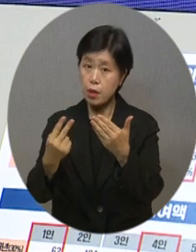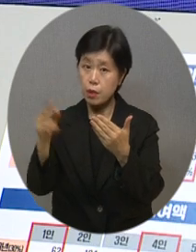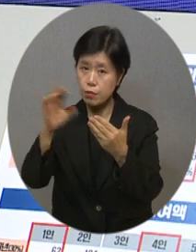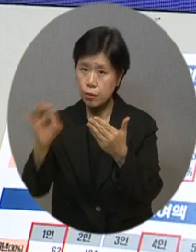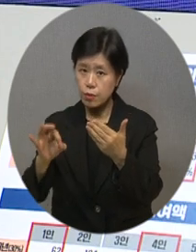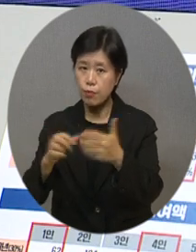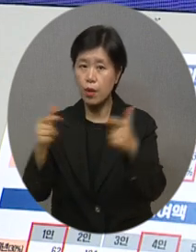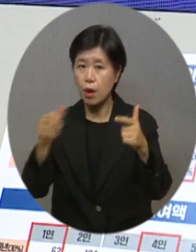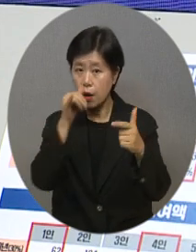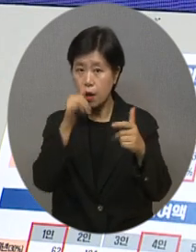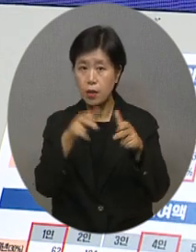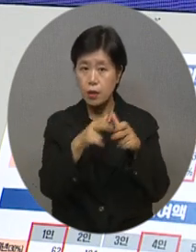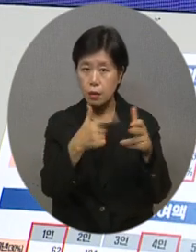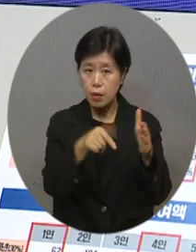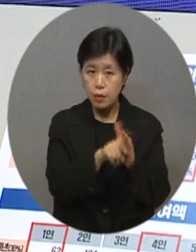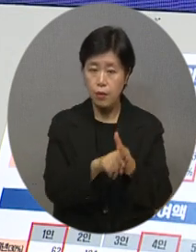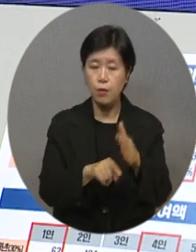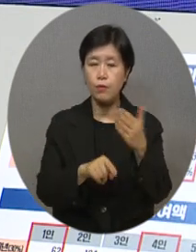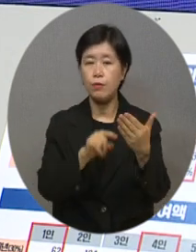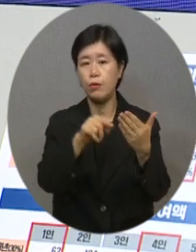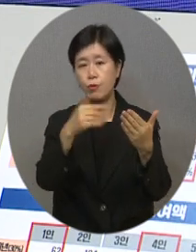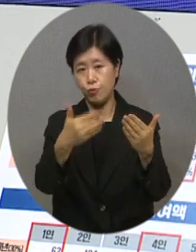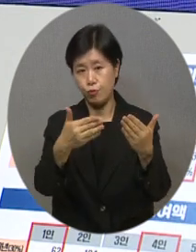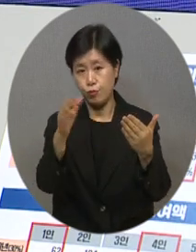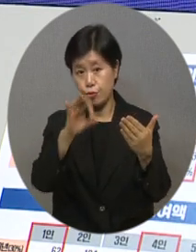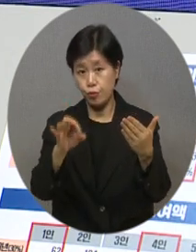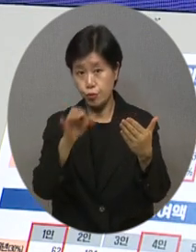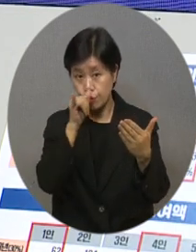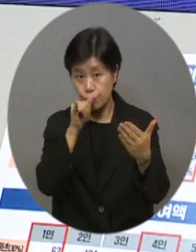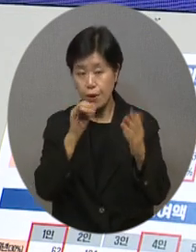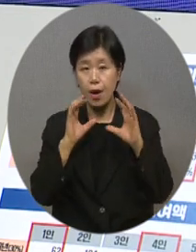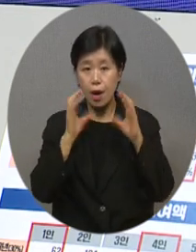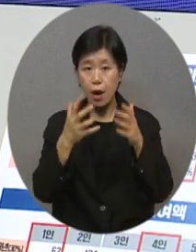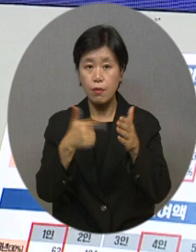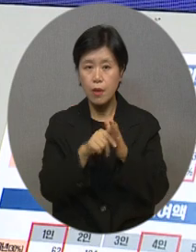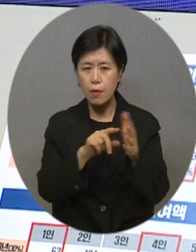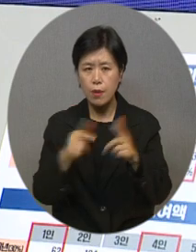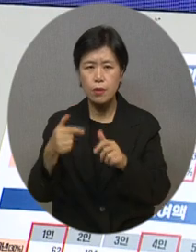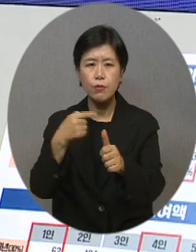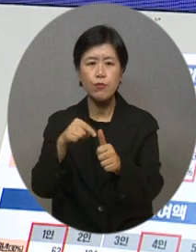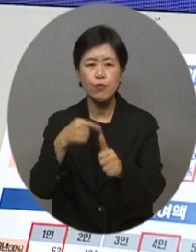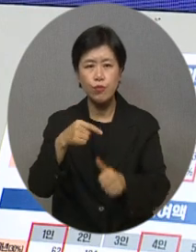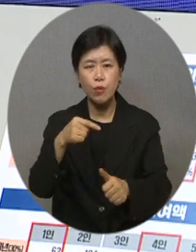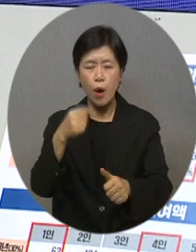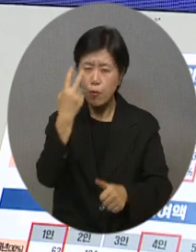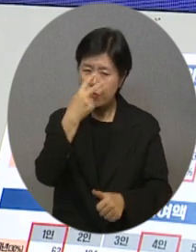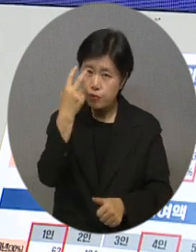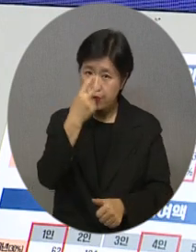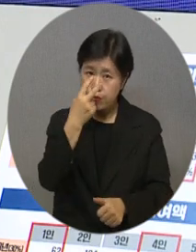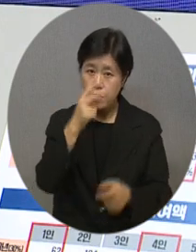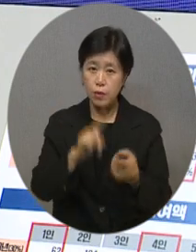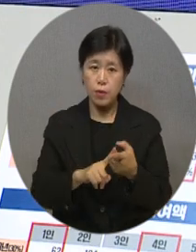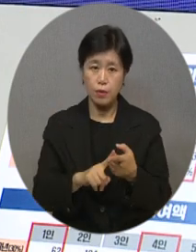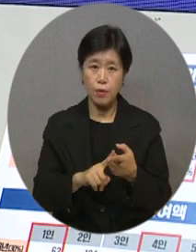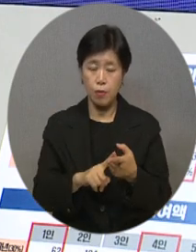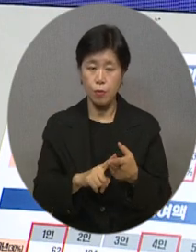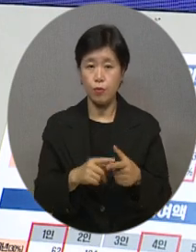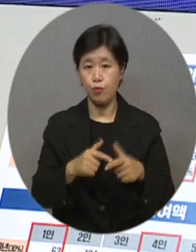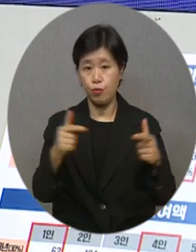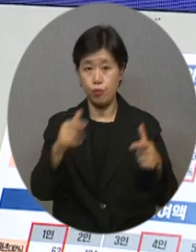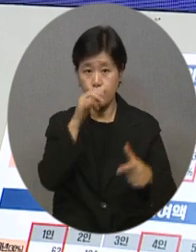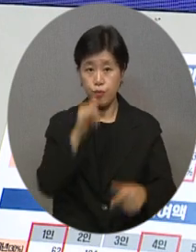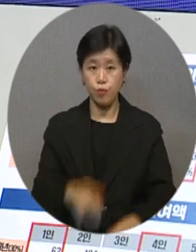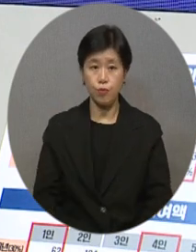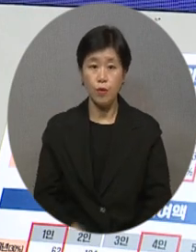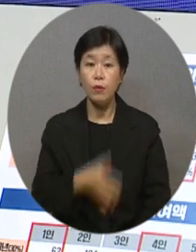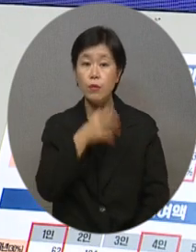우리 아동보육도 예산이 있습니다. 우리 무상보육 해주잖아요. 그런 예산도 한 10.2%. 노인 예산 23조가 되어 있는데